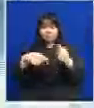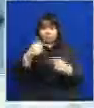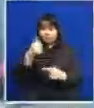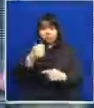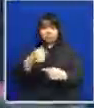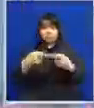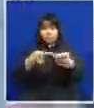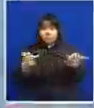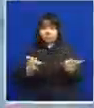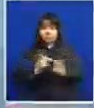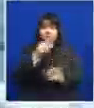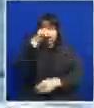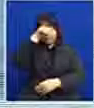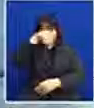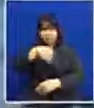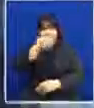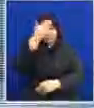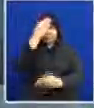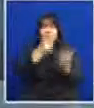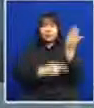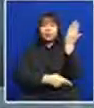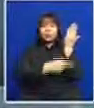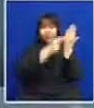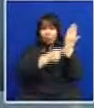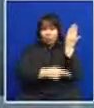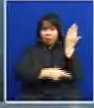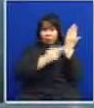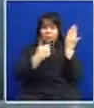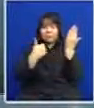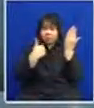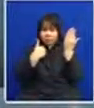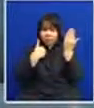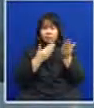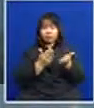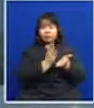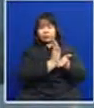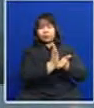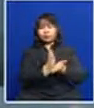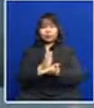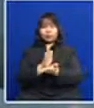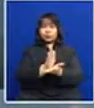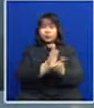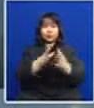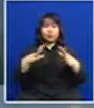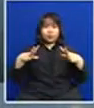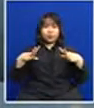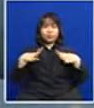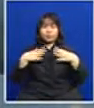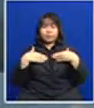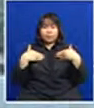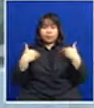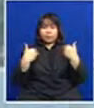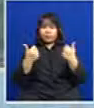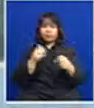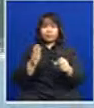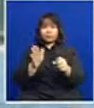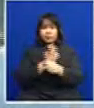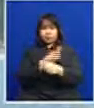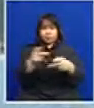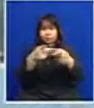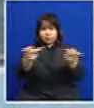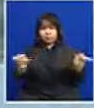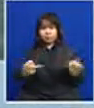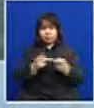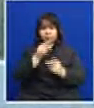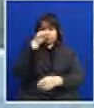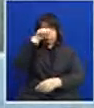นือบริเวณหน้าหาดโรงแรม The Emerald Cove จะได้ล่องเรือผ่อนคลายในวันหยุดพักผ่อนที่สมบูรณ์แบบที่สุดของเกาะช้างที่หา